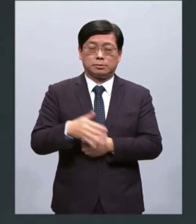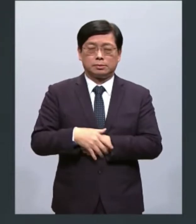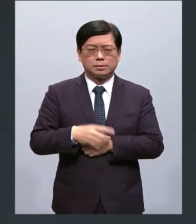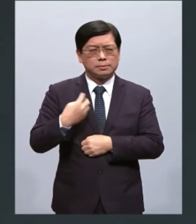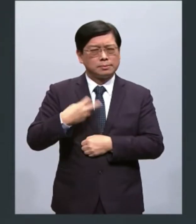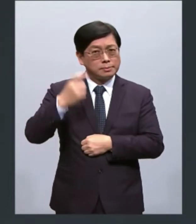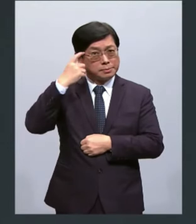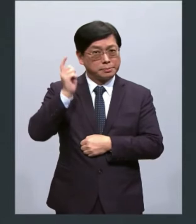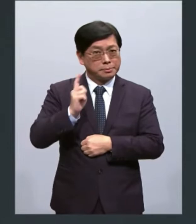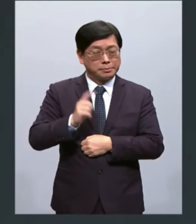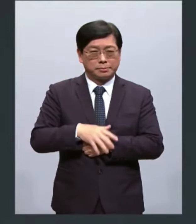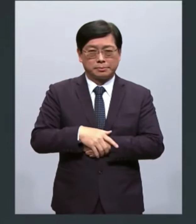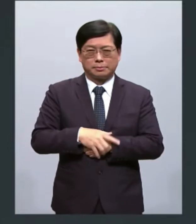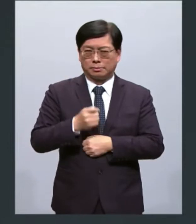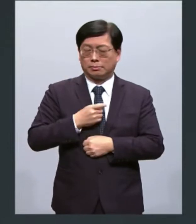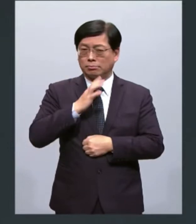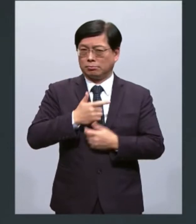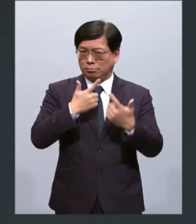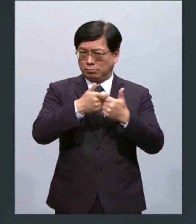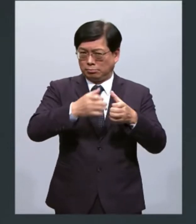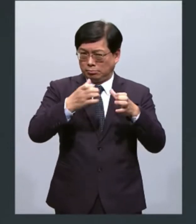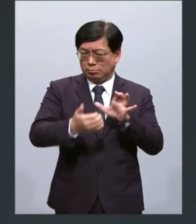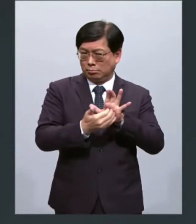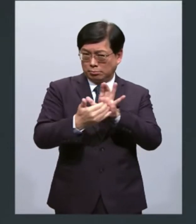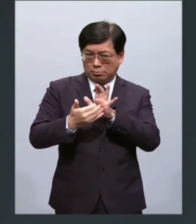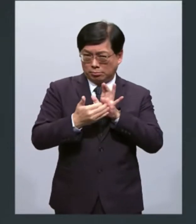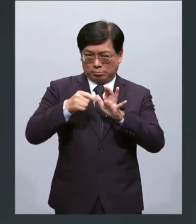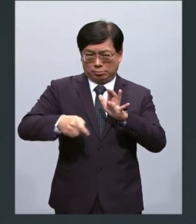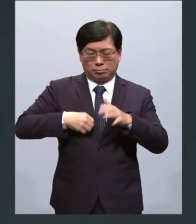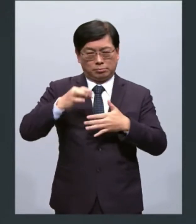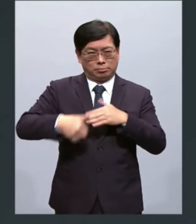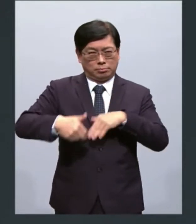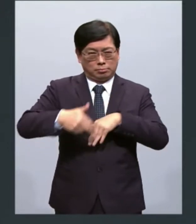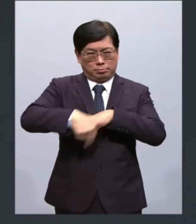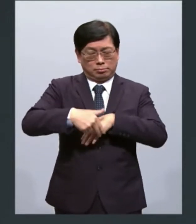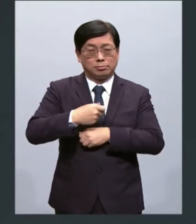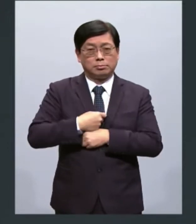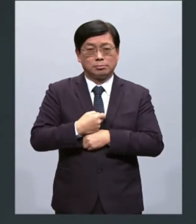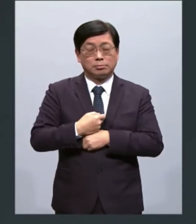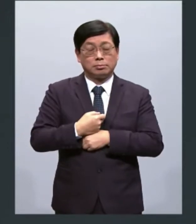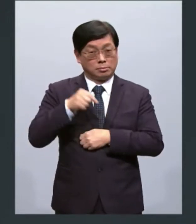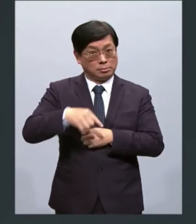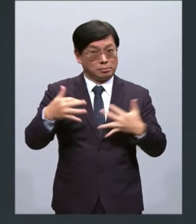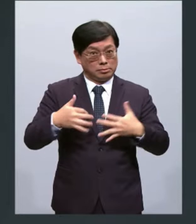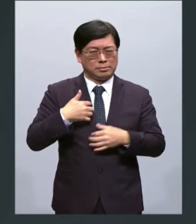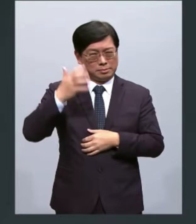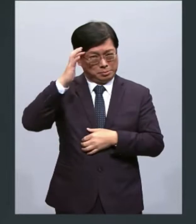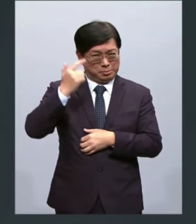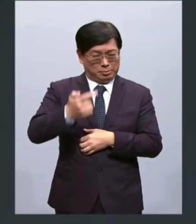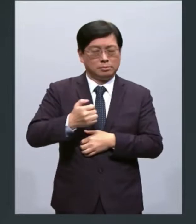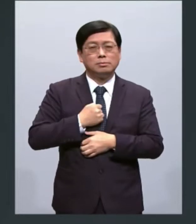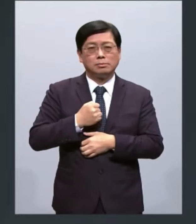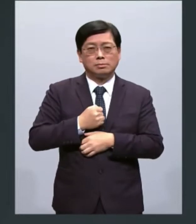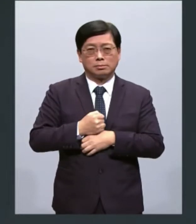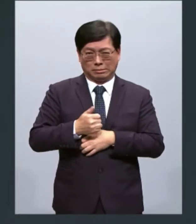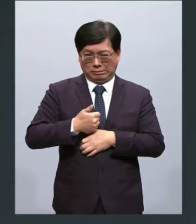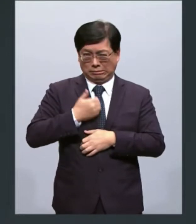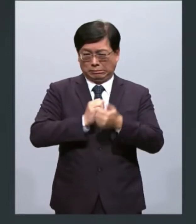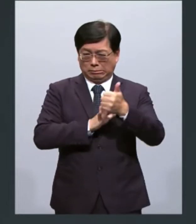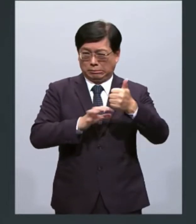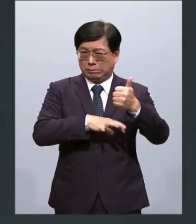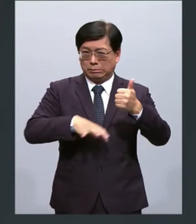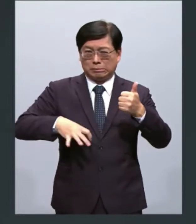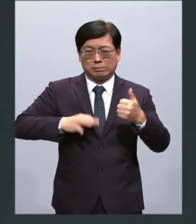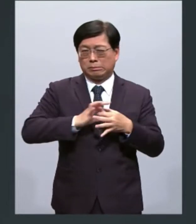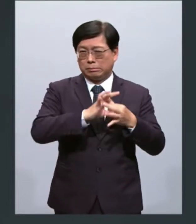们要思考的是怎么去建立一个预防重于治疗的机制。我知道这个问题很复杂，要跨越非常多的